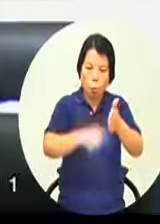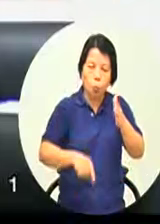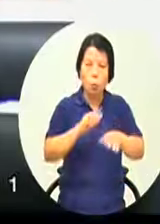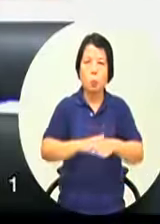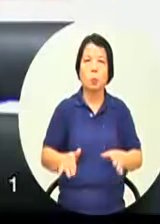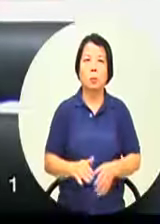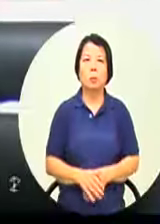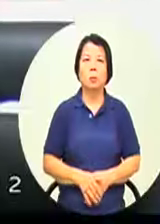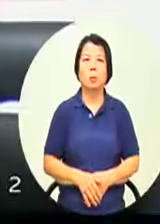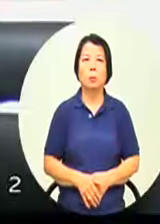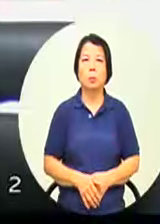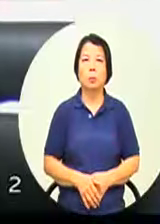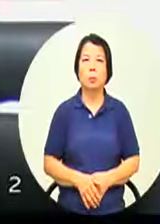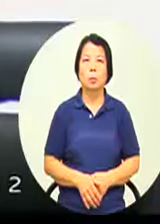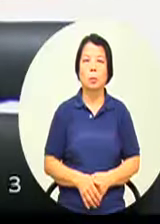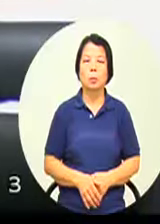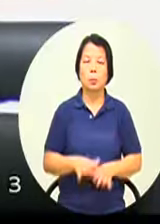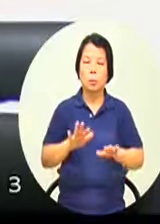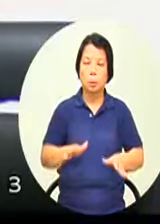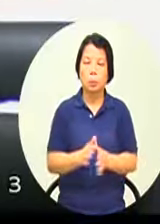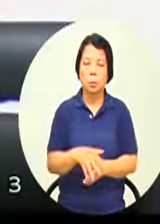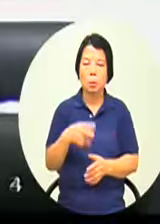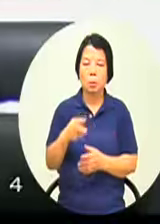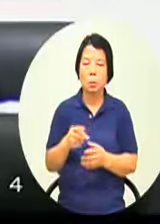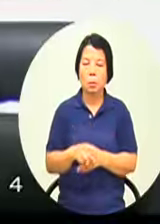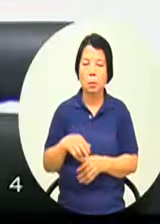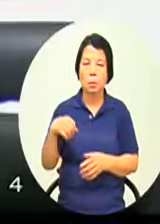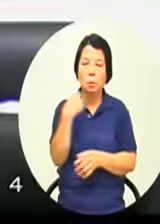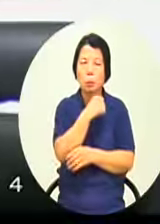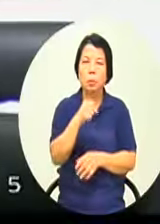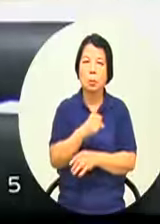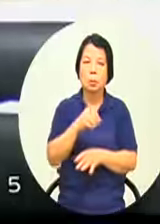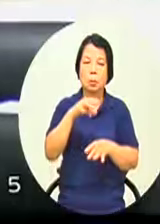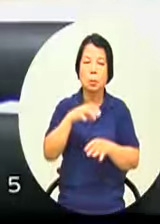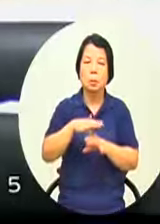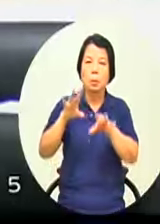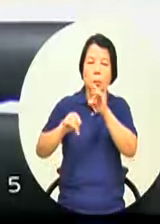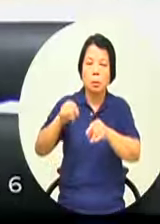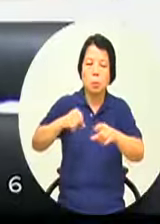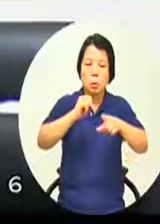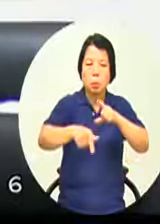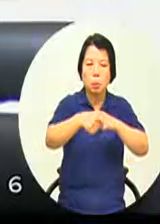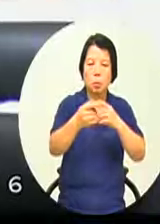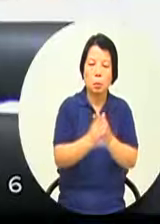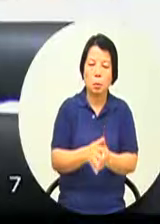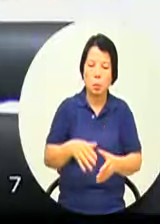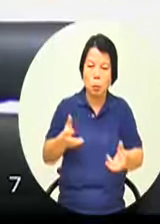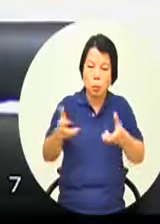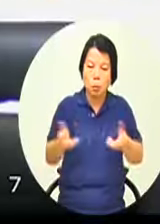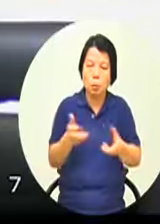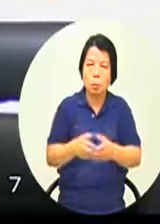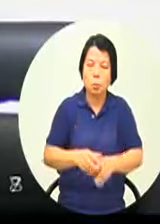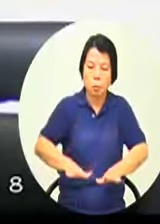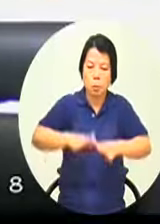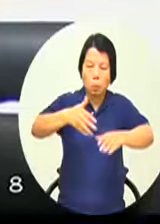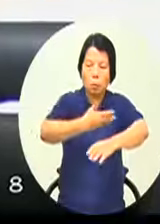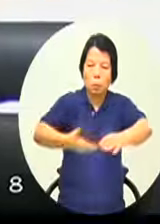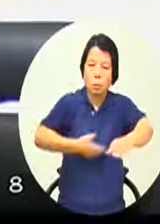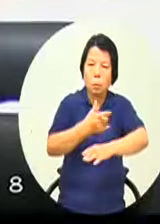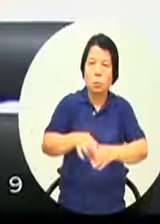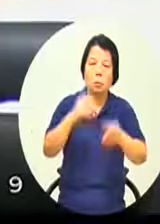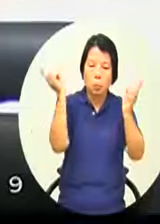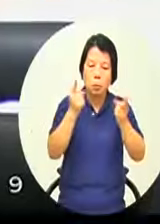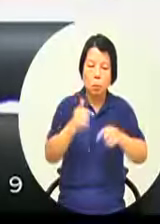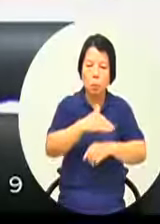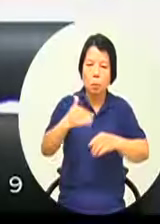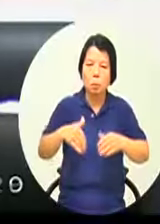雨必淹，所以现在我们才会在台泥周边那里我们新建滞洪池嘛。那你们现在要把鼓山桥要